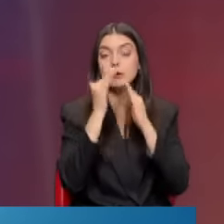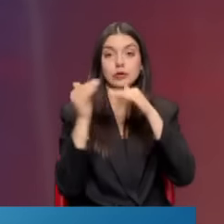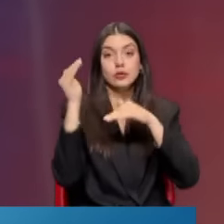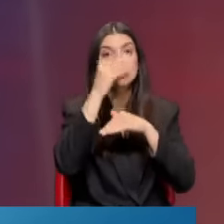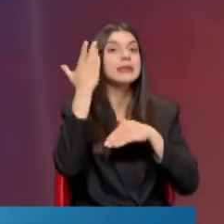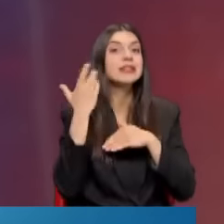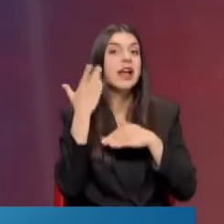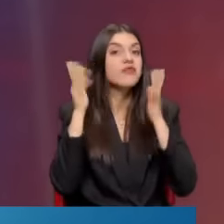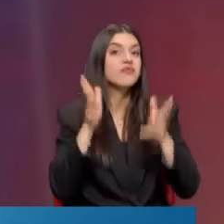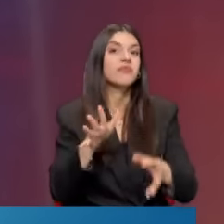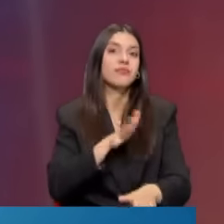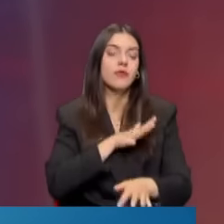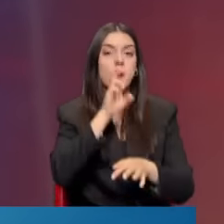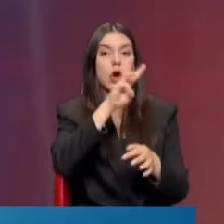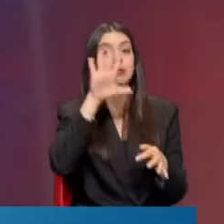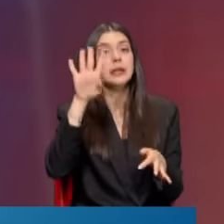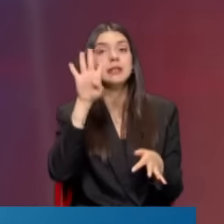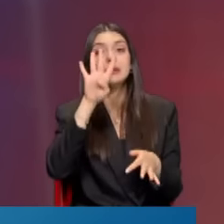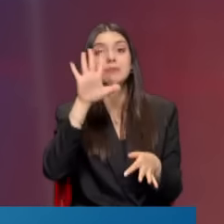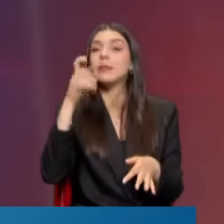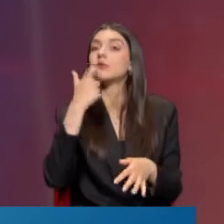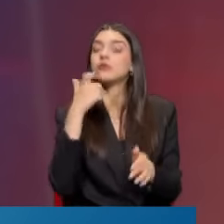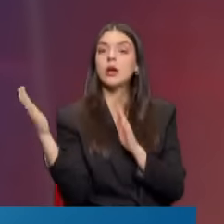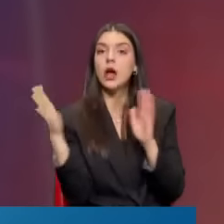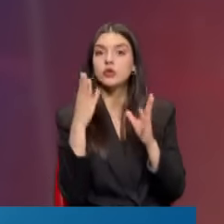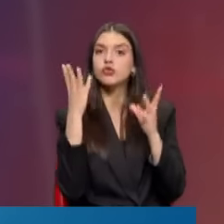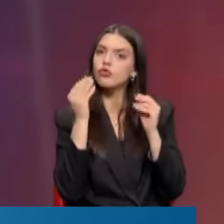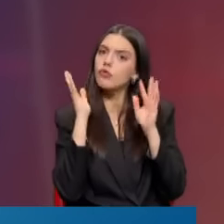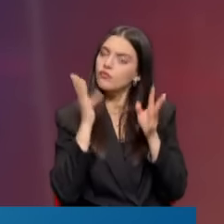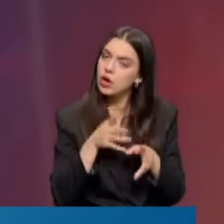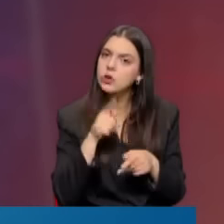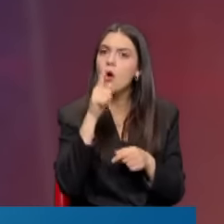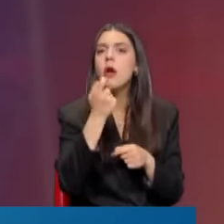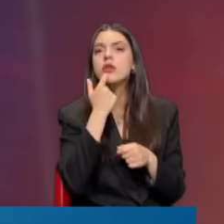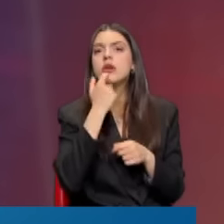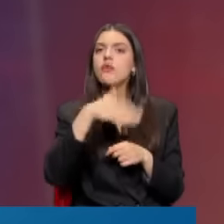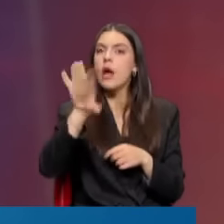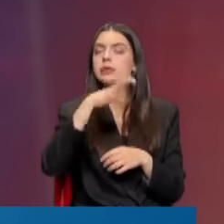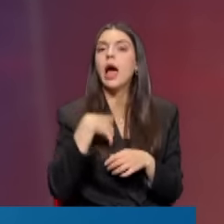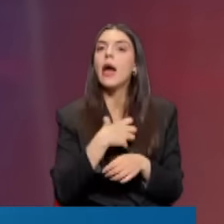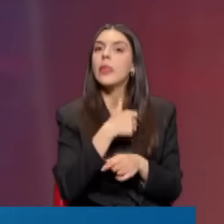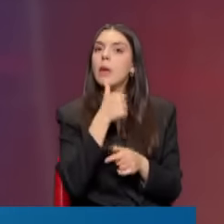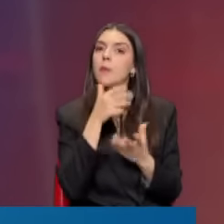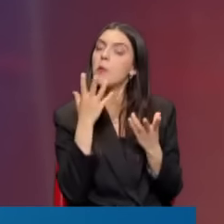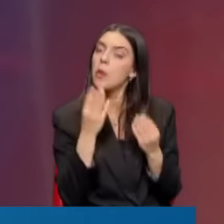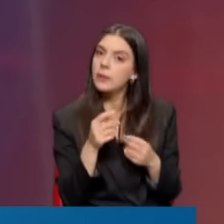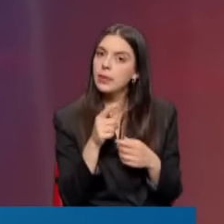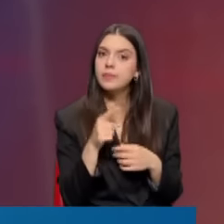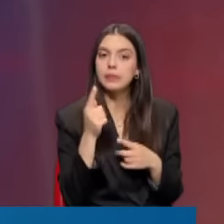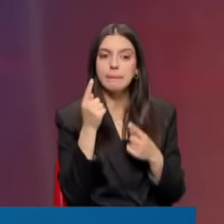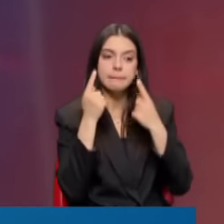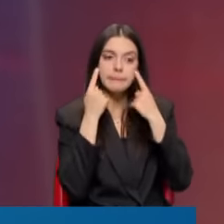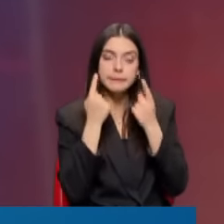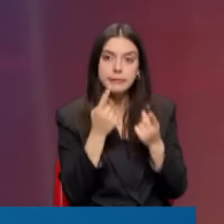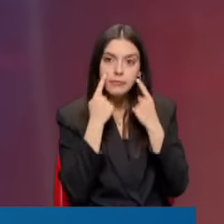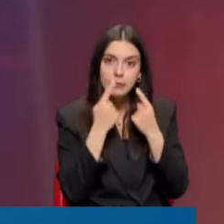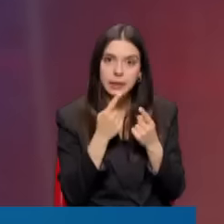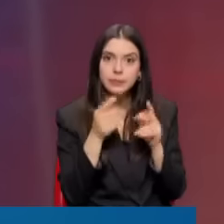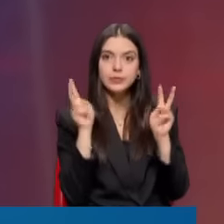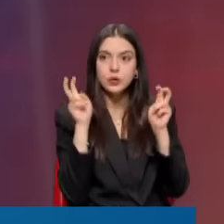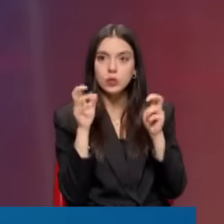biliyorum ya da 35-45 yaş arası izleyicilerimiz çok o yaşlarda anne babaları olan şimdi bakım Eee